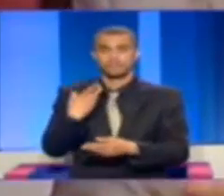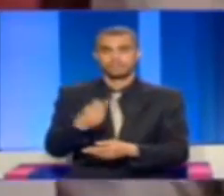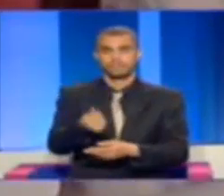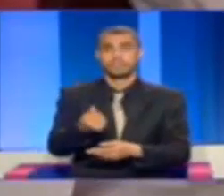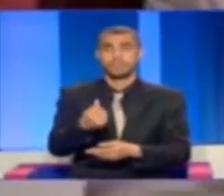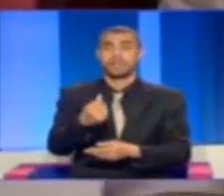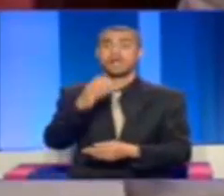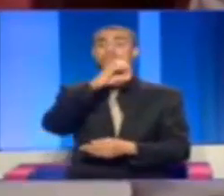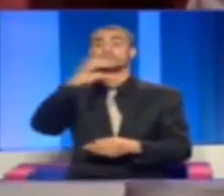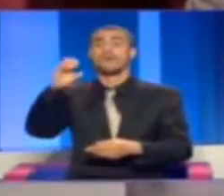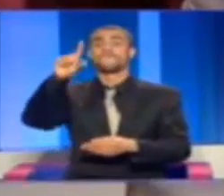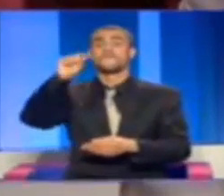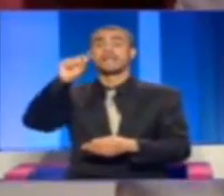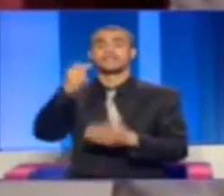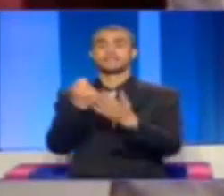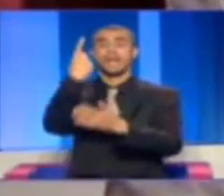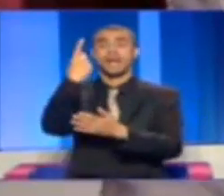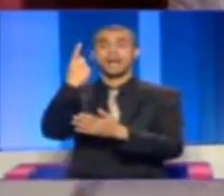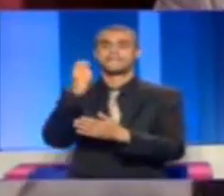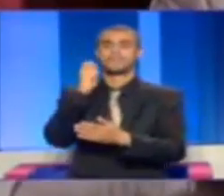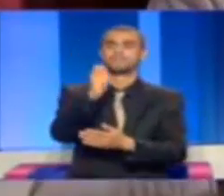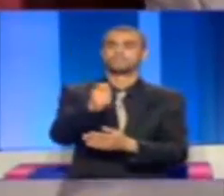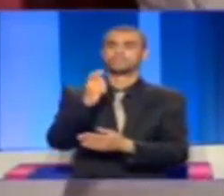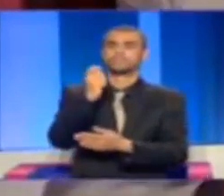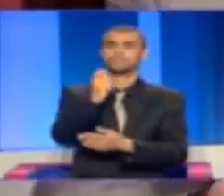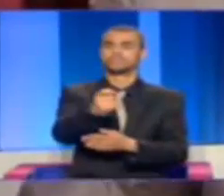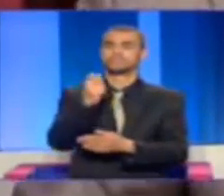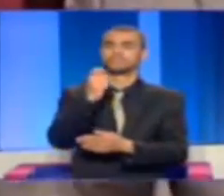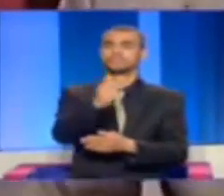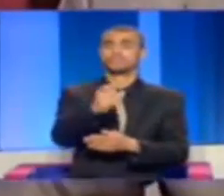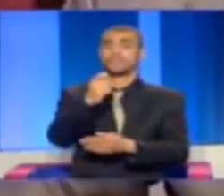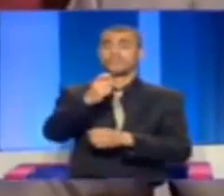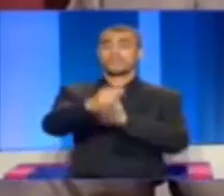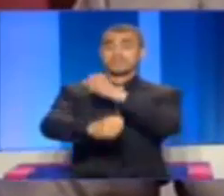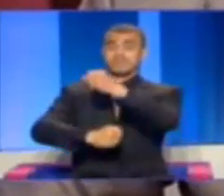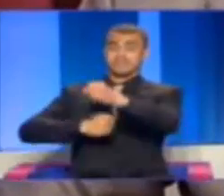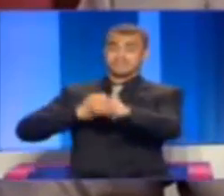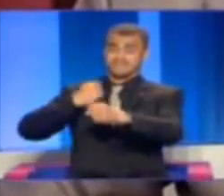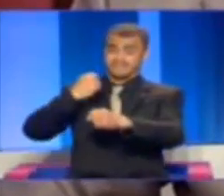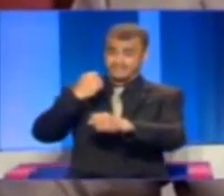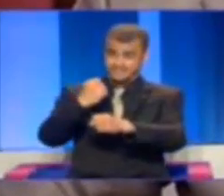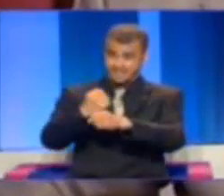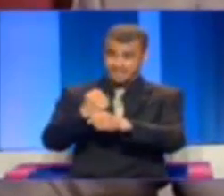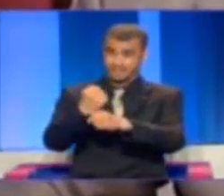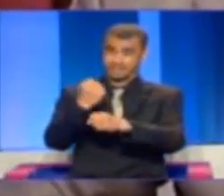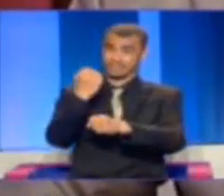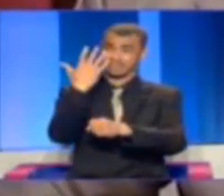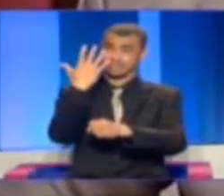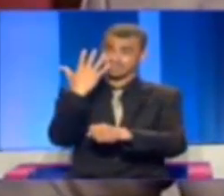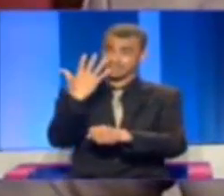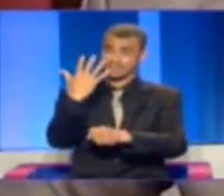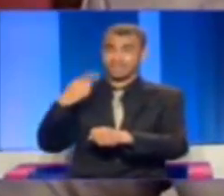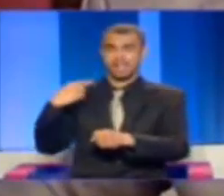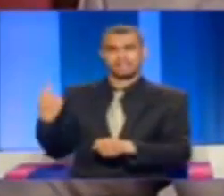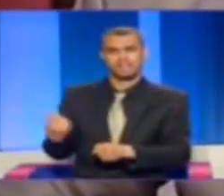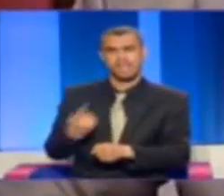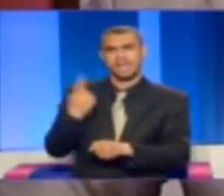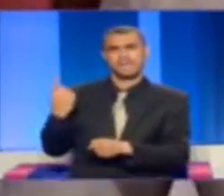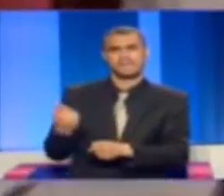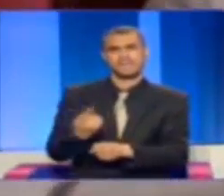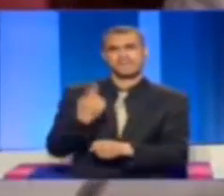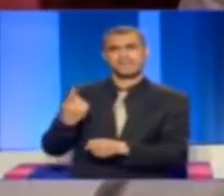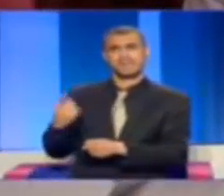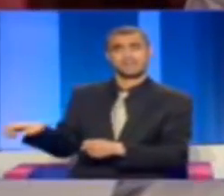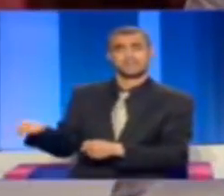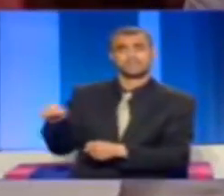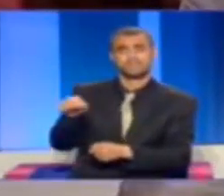عندنا هاد الامكانيات، اسكو لا ميتيول لو برون شارج باش غادي يكمل لمده 5 سنوات ديال التتبع ديال 2 3 4